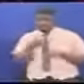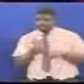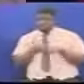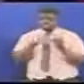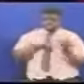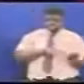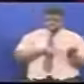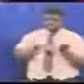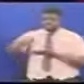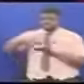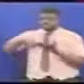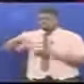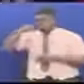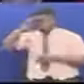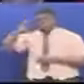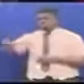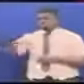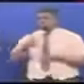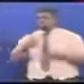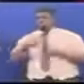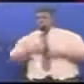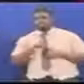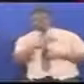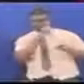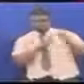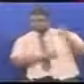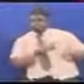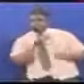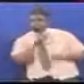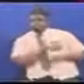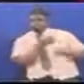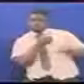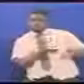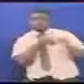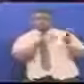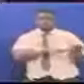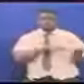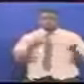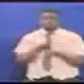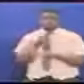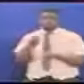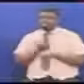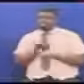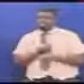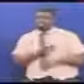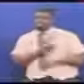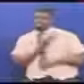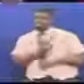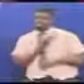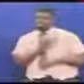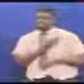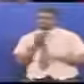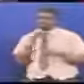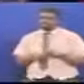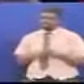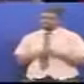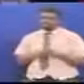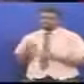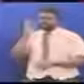polisi. Na ndio maana nimekuwa nikihoji, huyu anayekufa akifanya mapenzi, mbona hawaendi kuchoma kitanda na